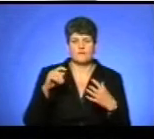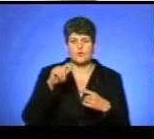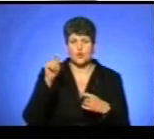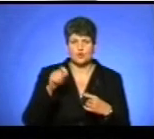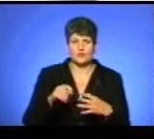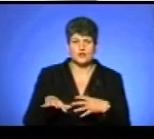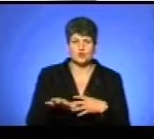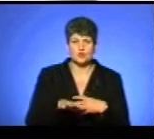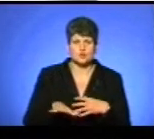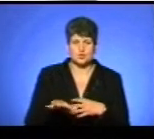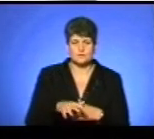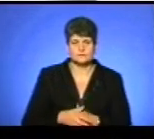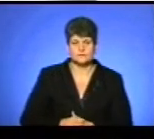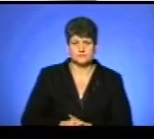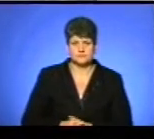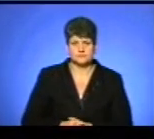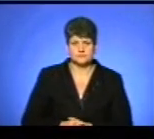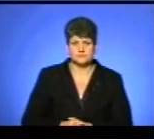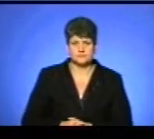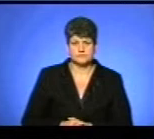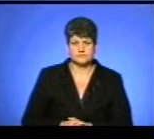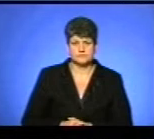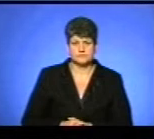логістичного центру Христина Феціца.